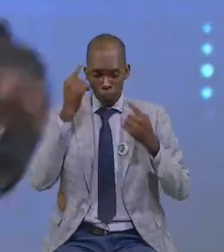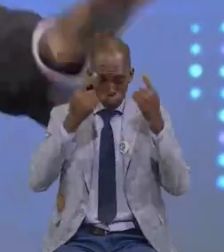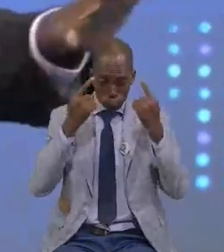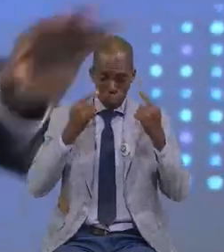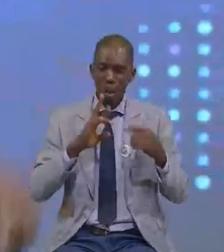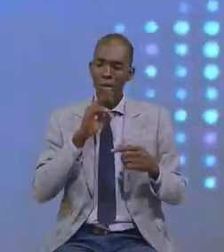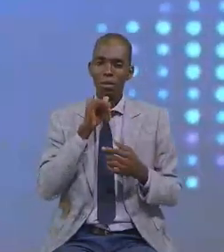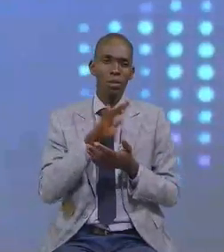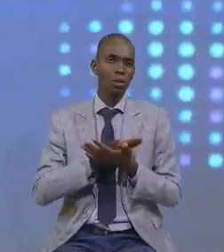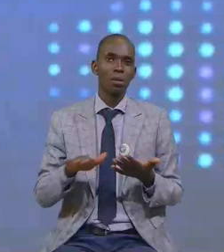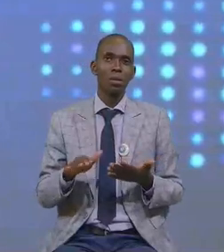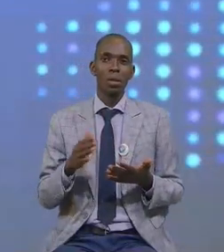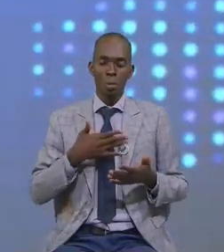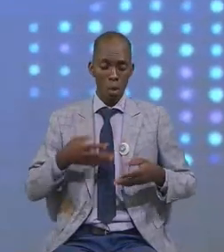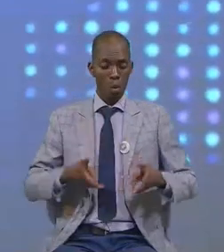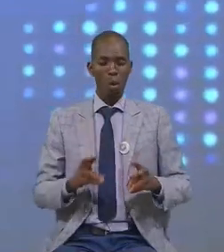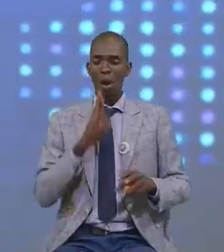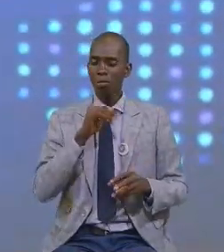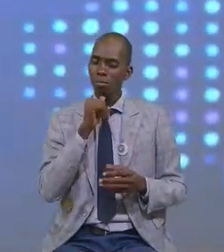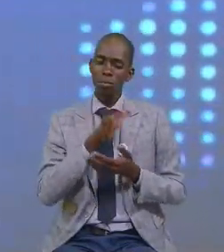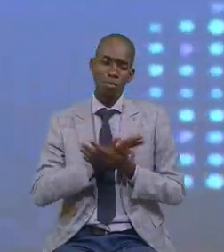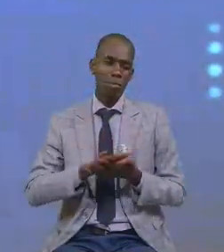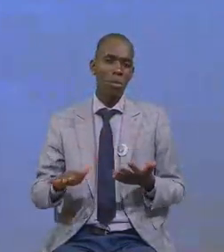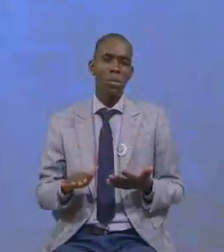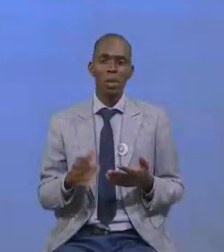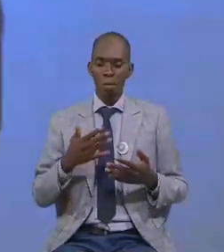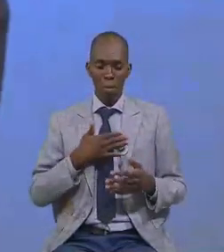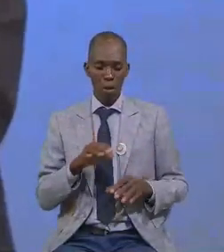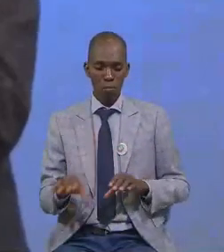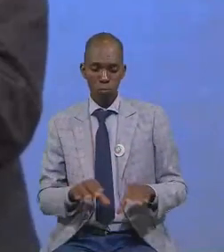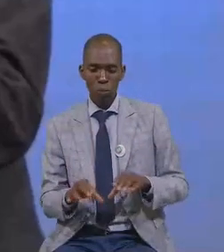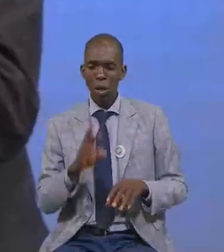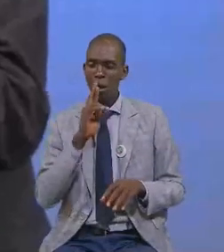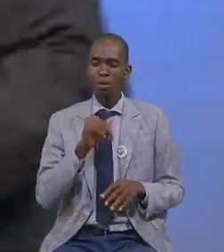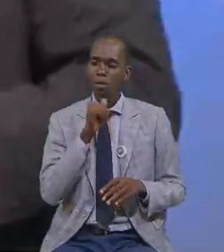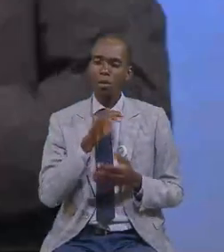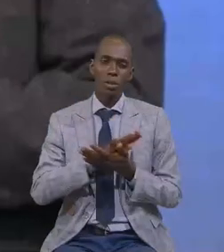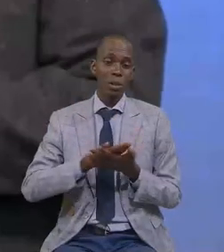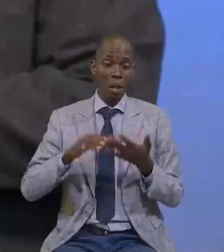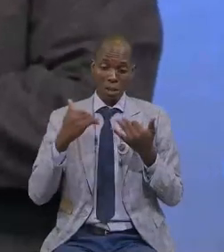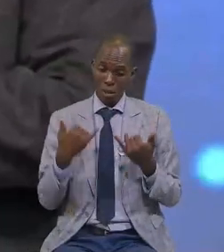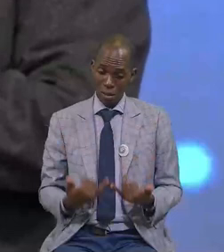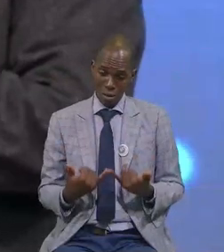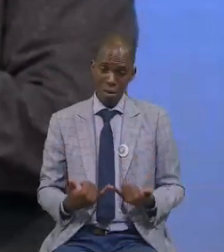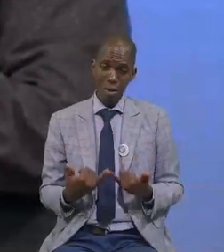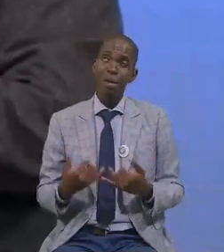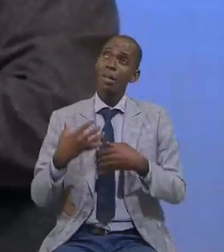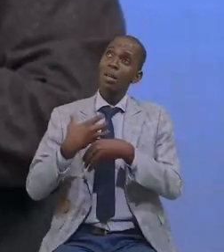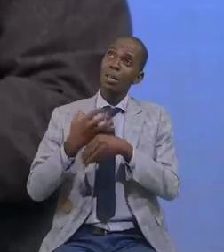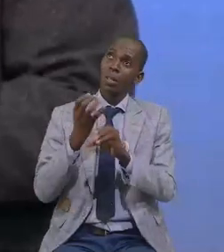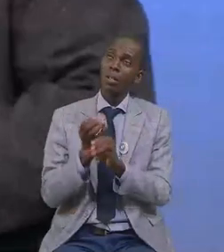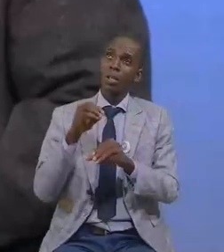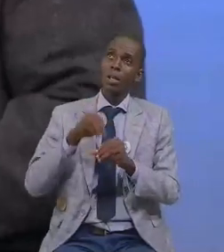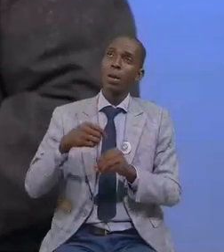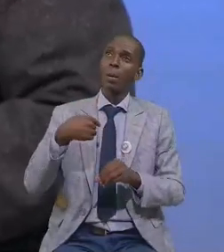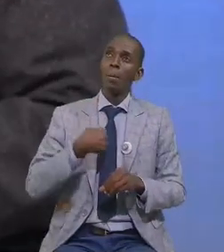Les pensées ne sont pas pures, les voix ne sont pas pures. Les actions ne sont pas pures. Maintenant, ô Dieu, crée en